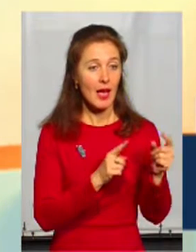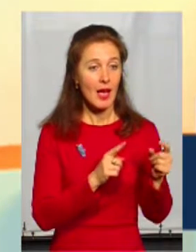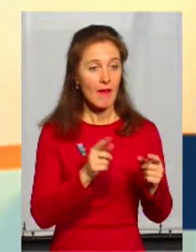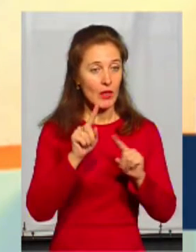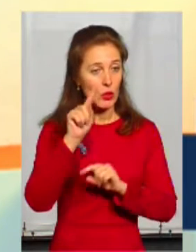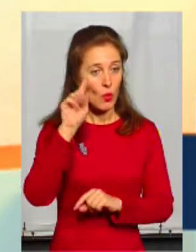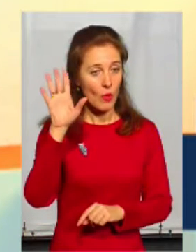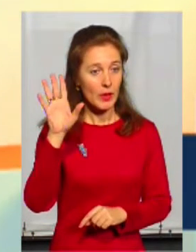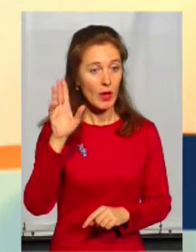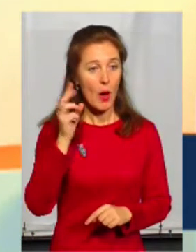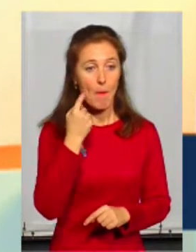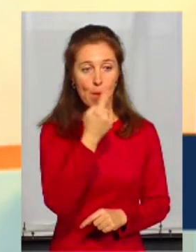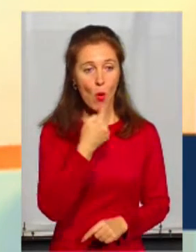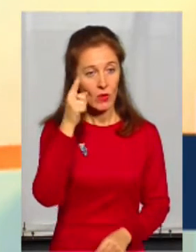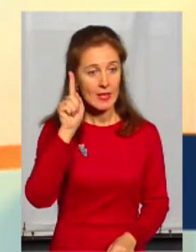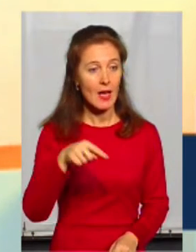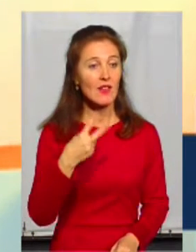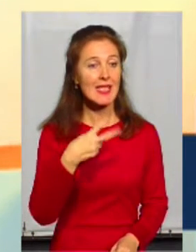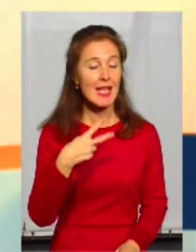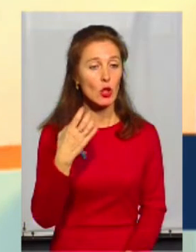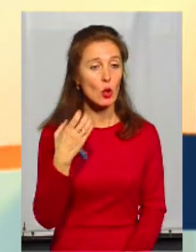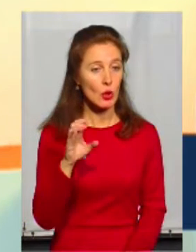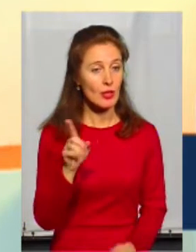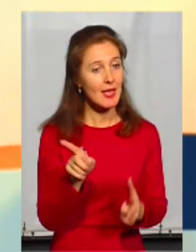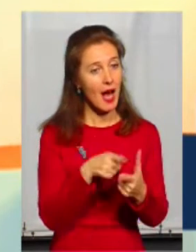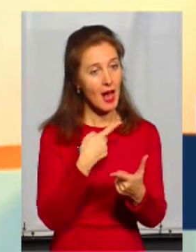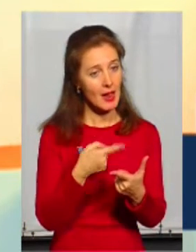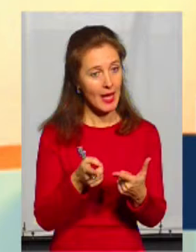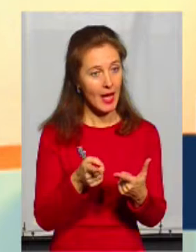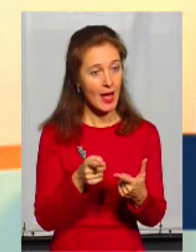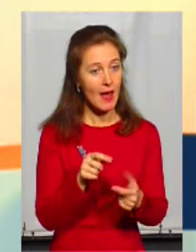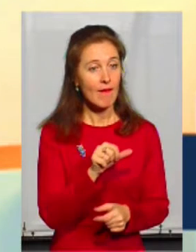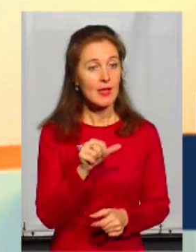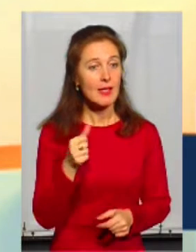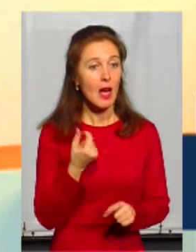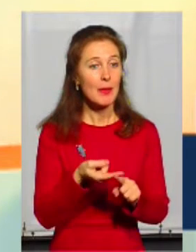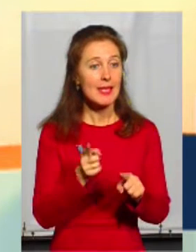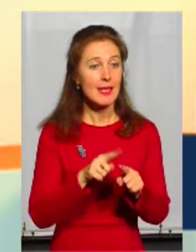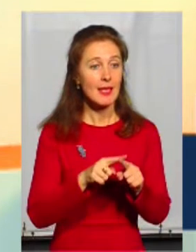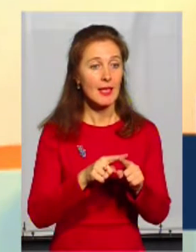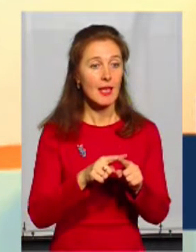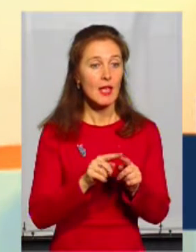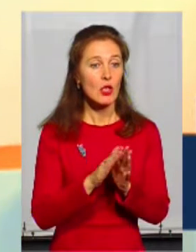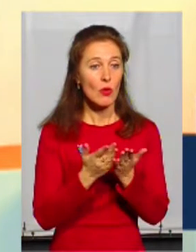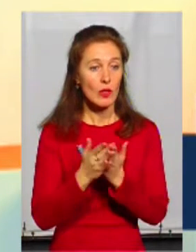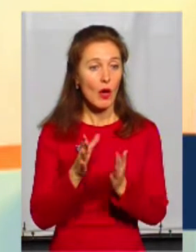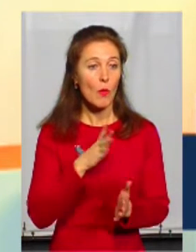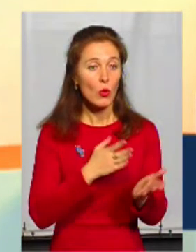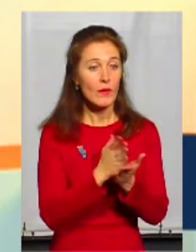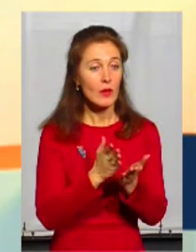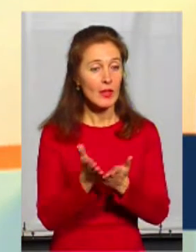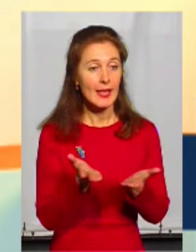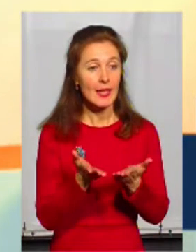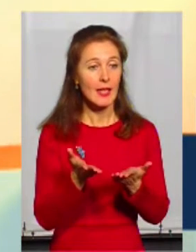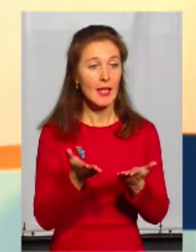відомих мовознавців 20-го століття. Але саме в цих словниках були ті варіанти, які сьогодні